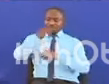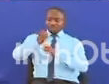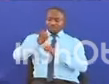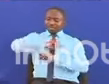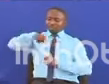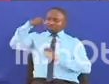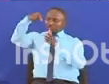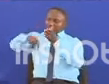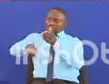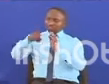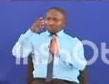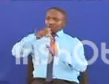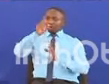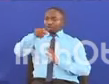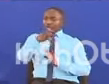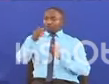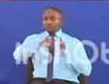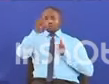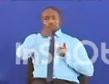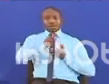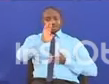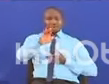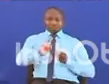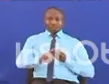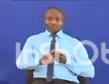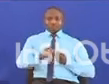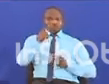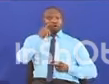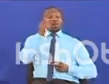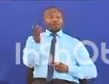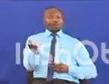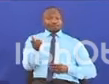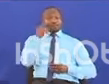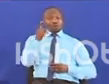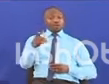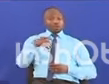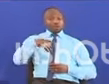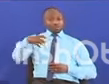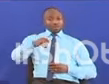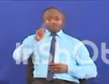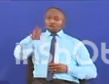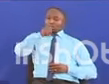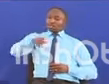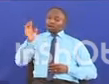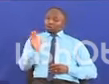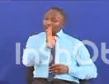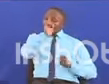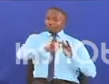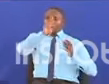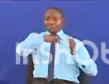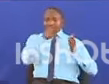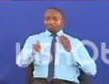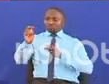chini, ili watendaji wengine waweze kulipwa haki zao, watanyosha mikono. Umeona uzalendo wa mawaziri wetu. Kosa wanafanya wao,